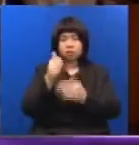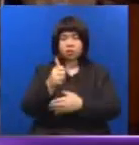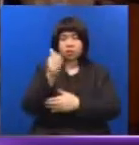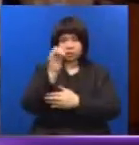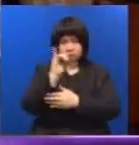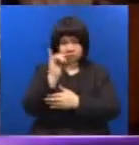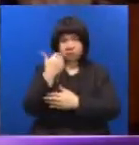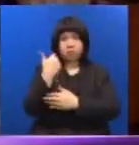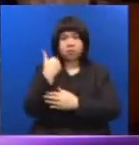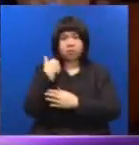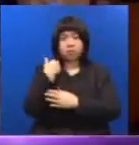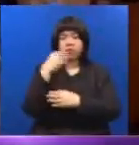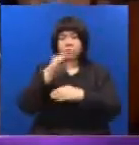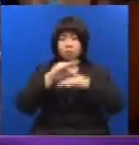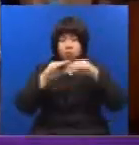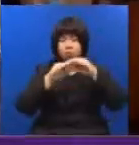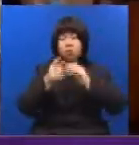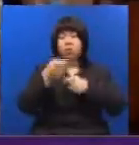ส.